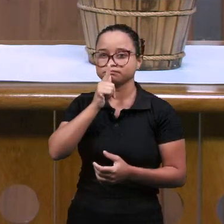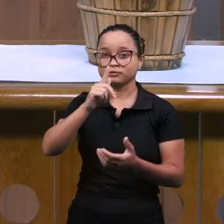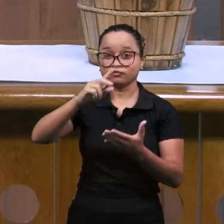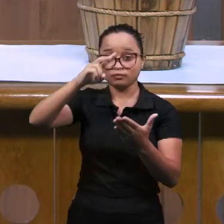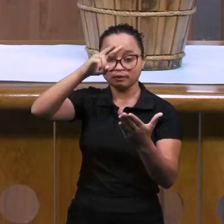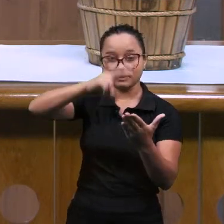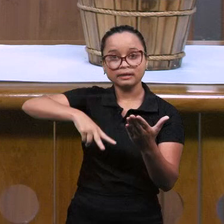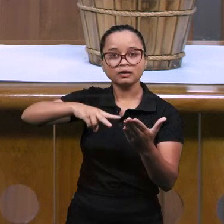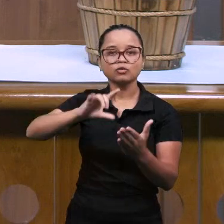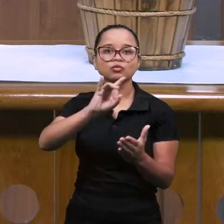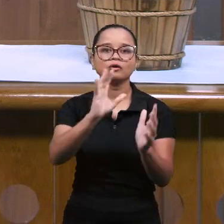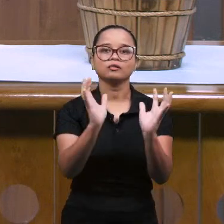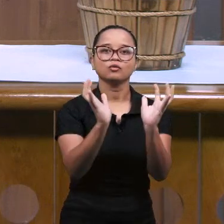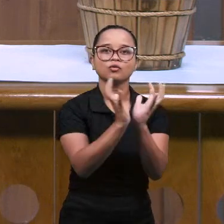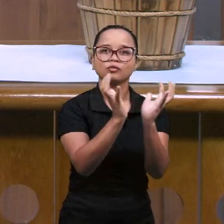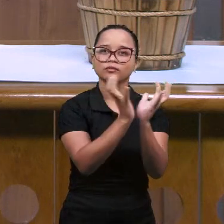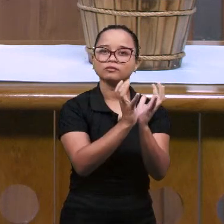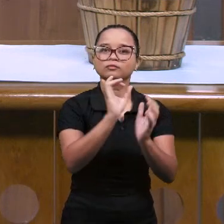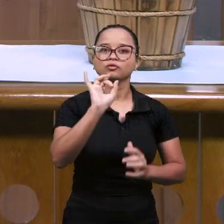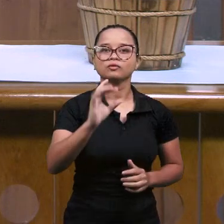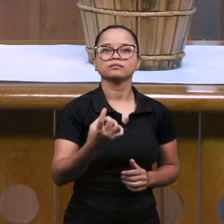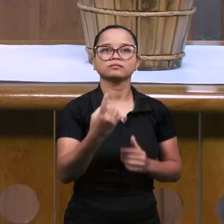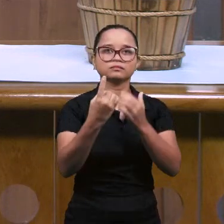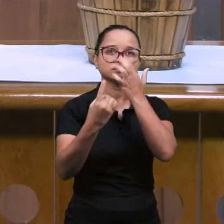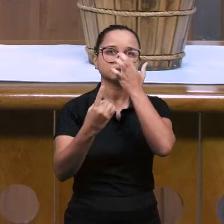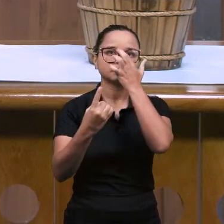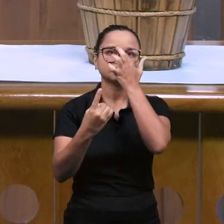lise, est juste un groupe